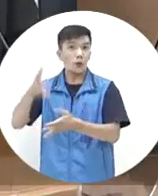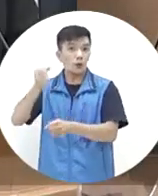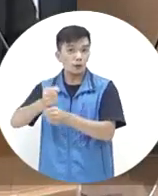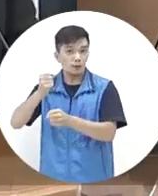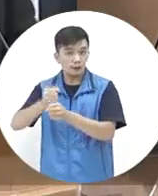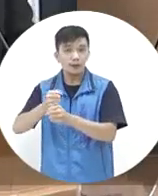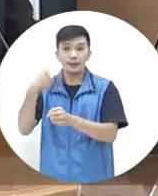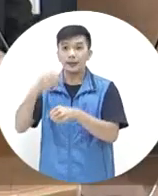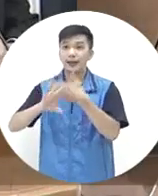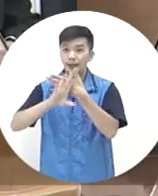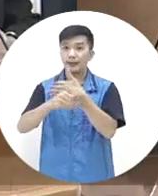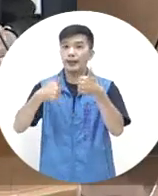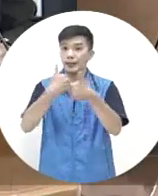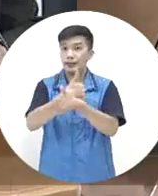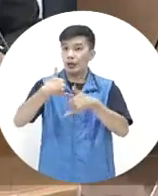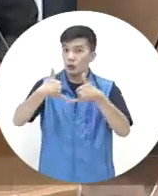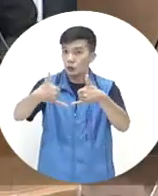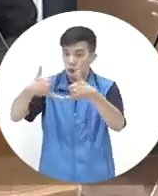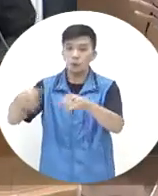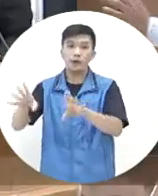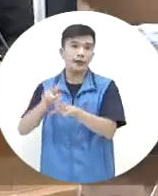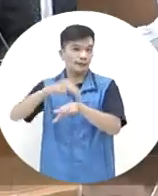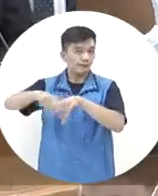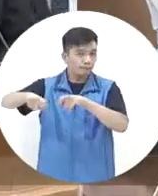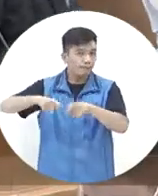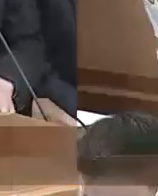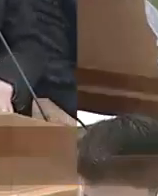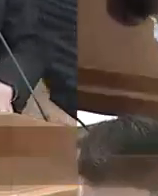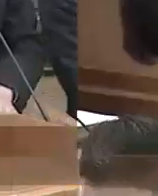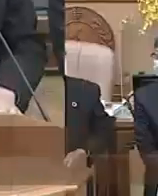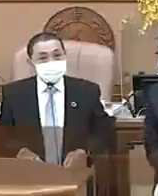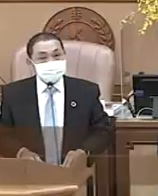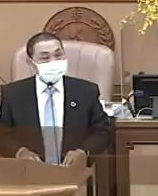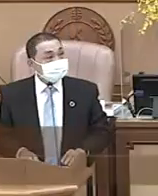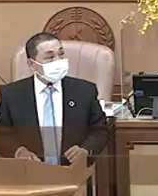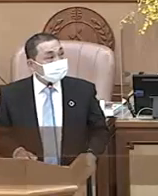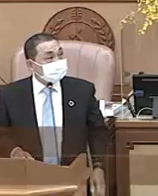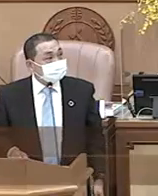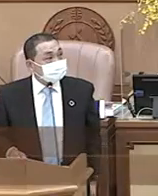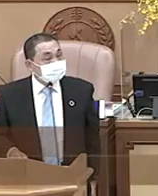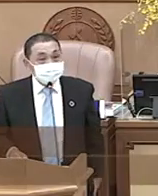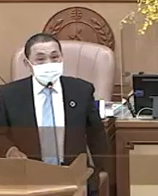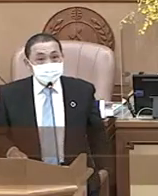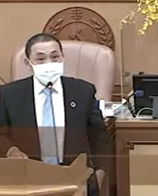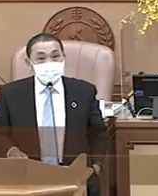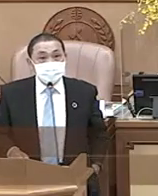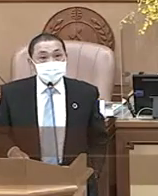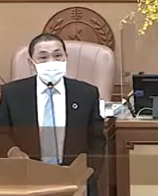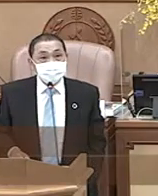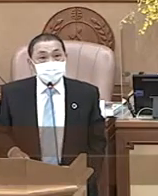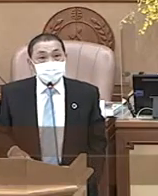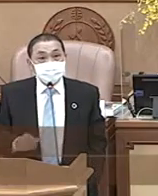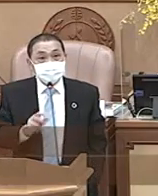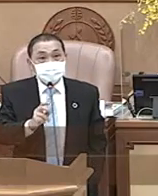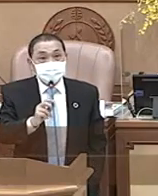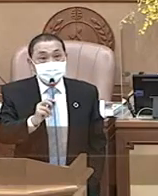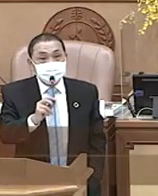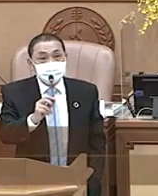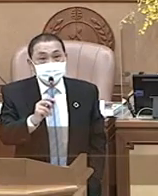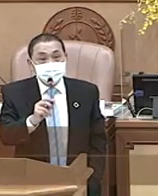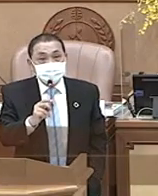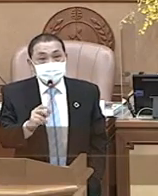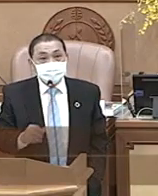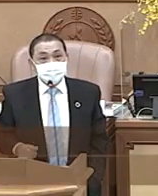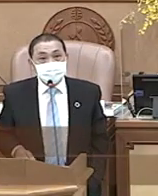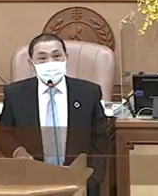是啊、本席的要求。 这应该的， 好、哦，感恩，谢谢。 这应该的。 好，谢谢市长。请教一下市长，三环